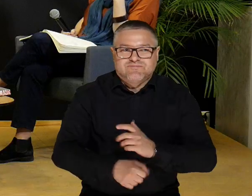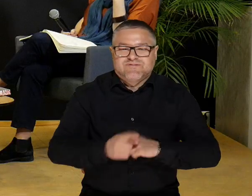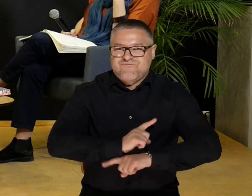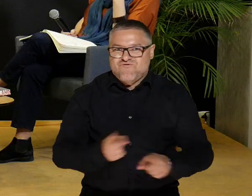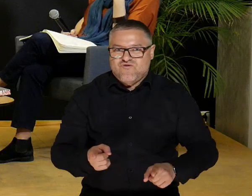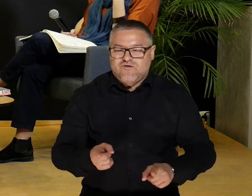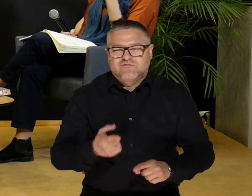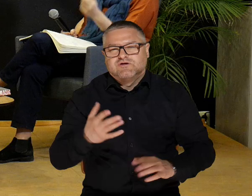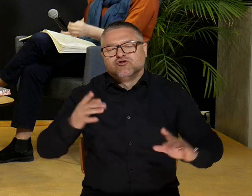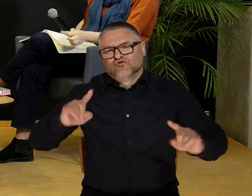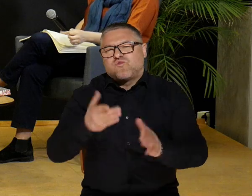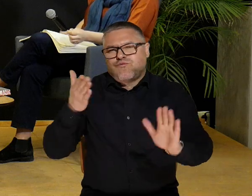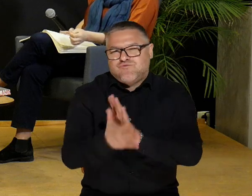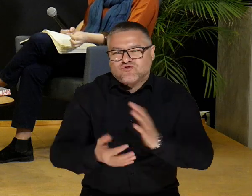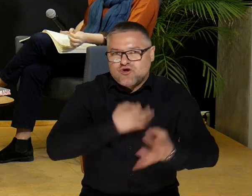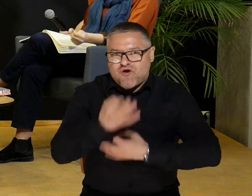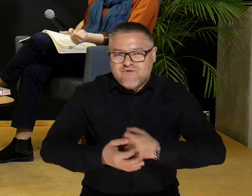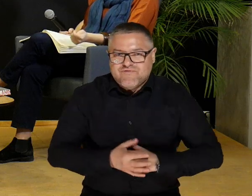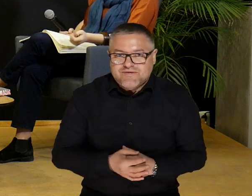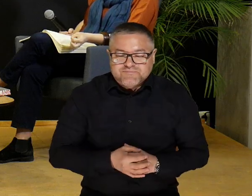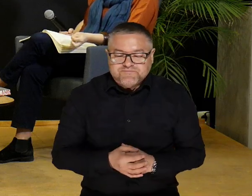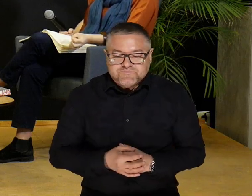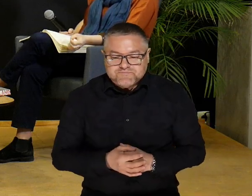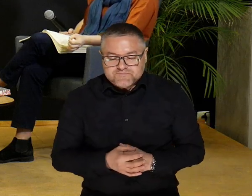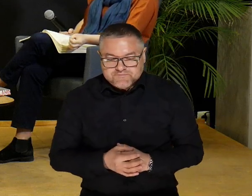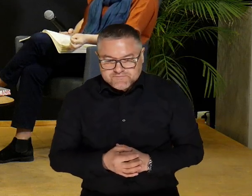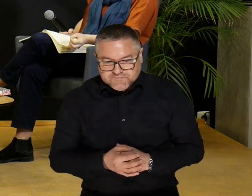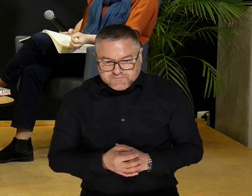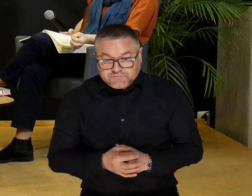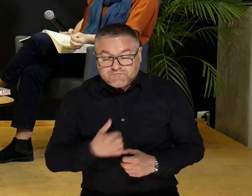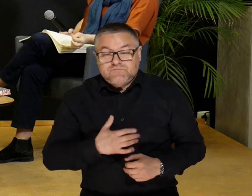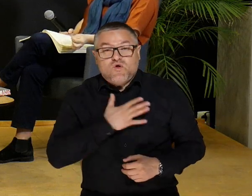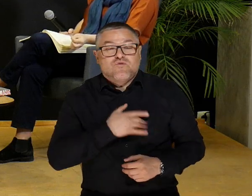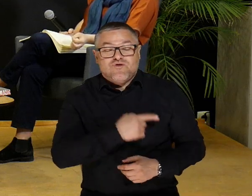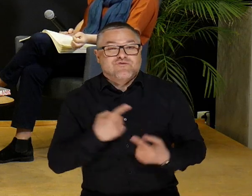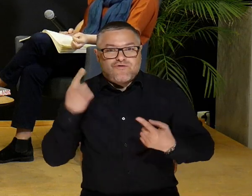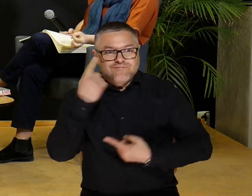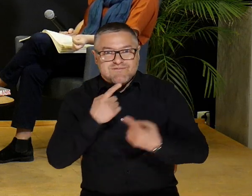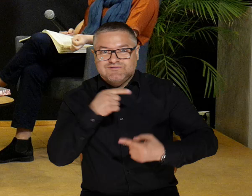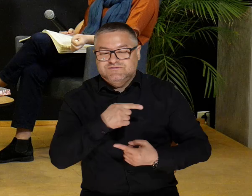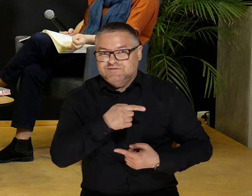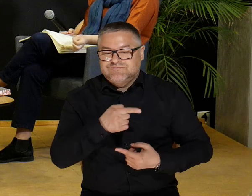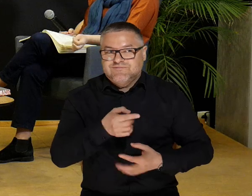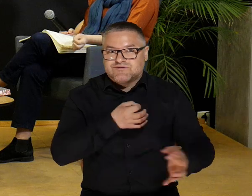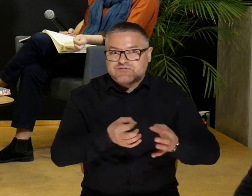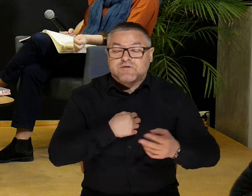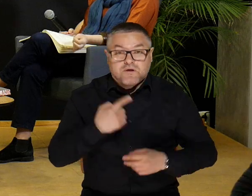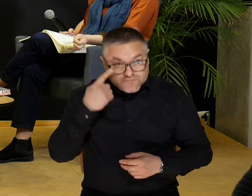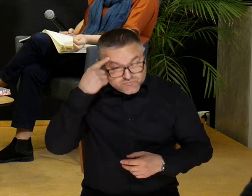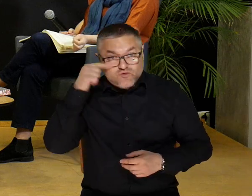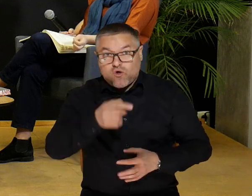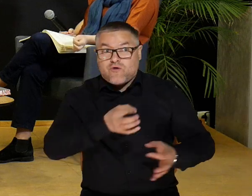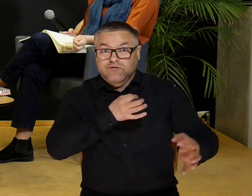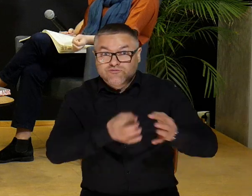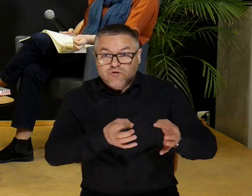to jest oczywiście jakieś uproszczenie na pewno, ale lubię o tym myśleć. I przypomniałam sobie właśnie tę